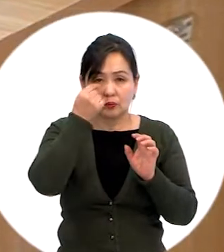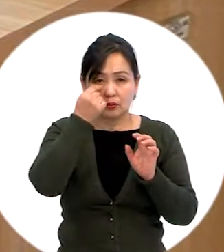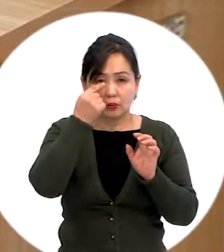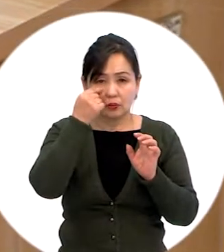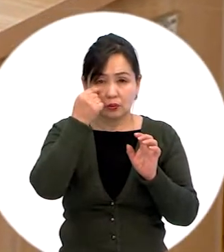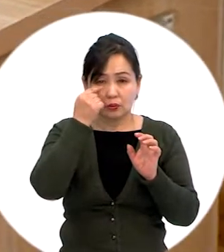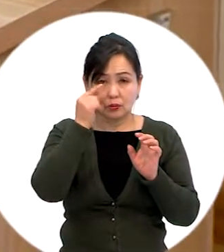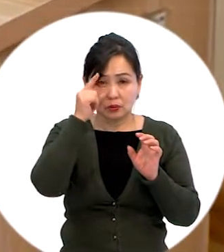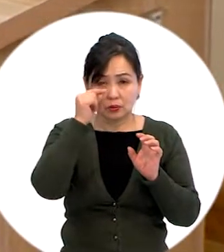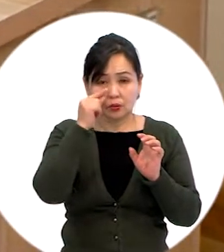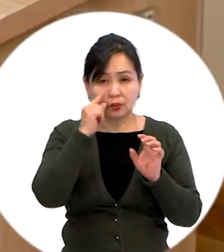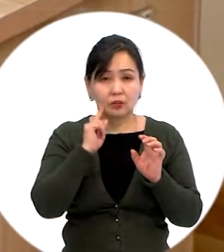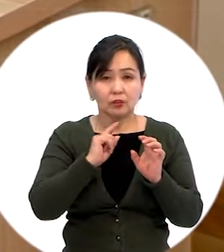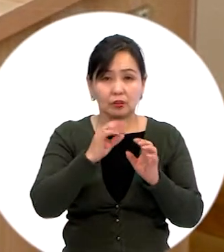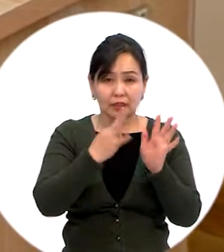сонгон 8,